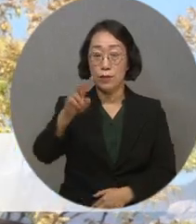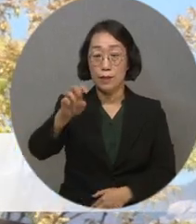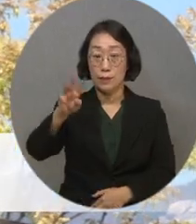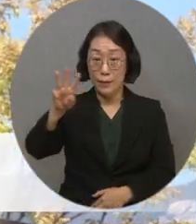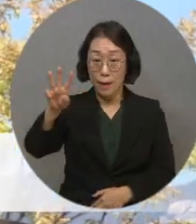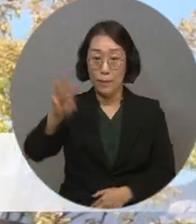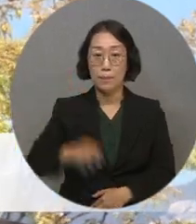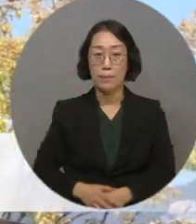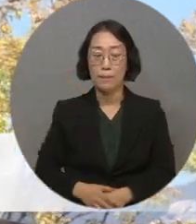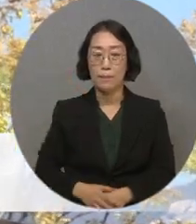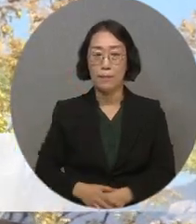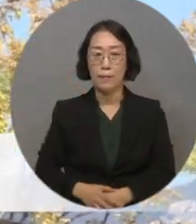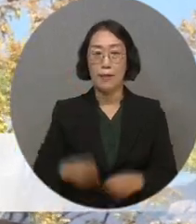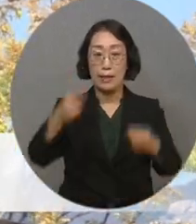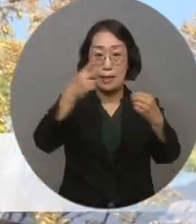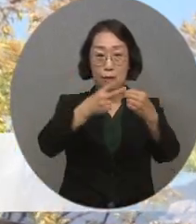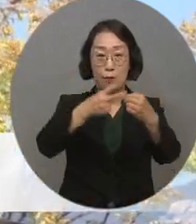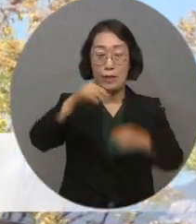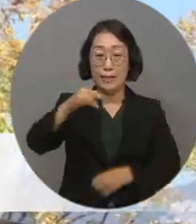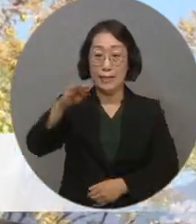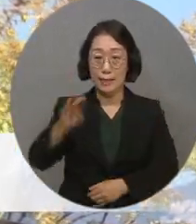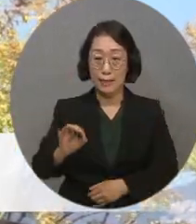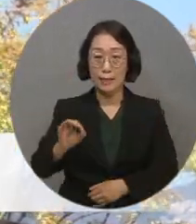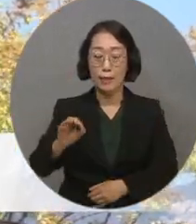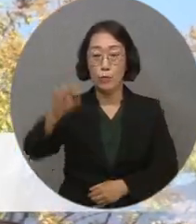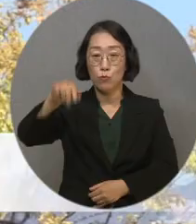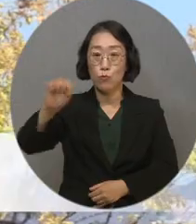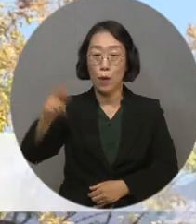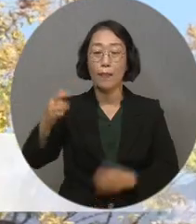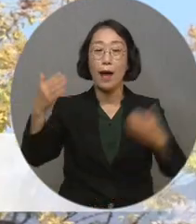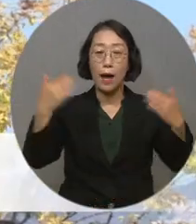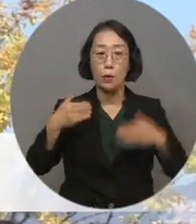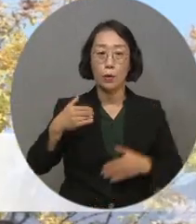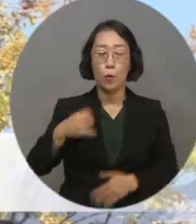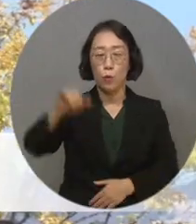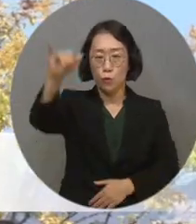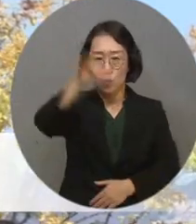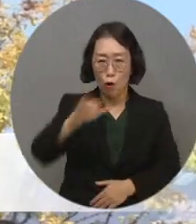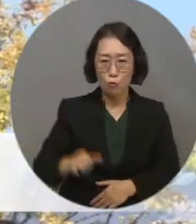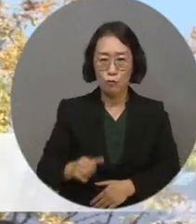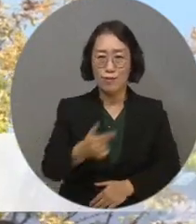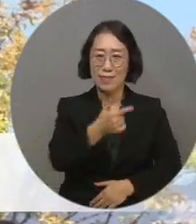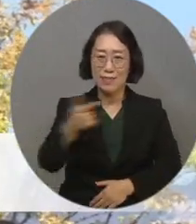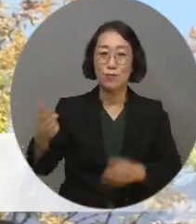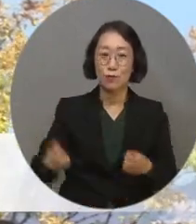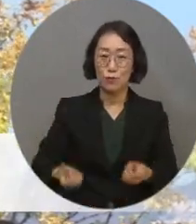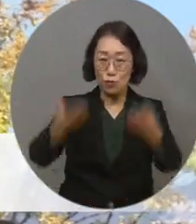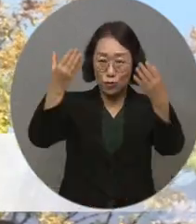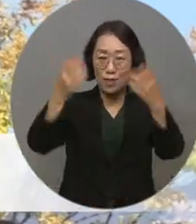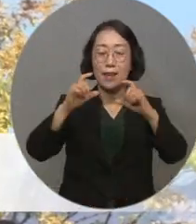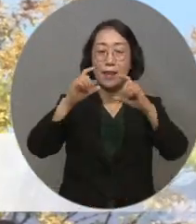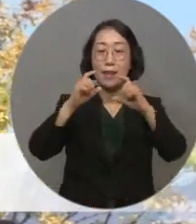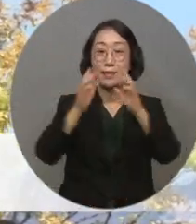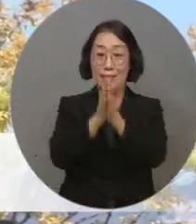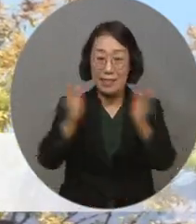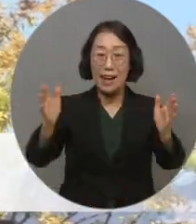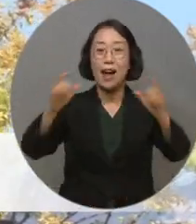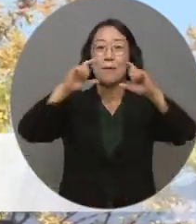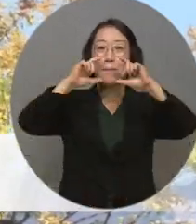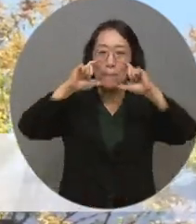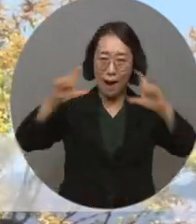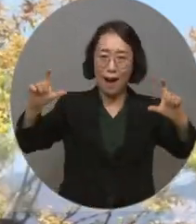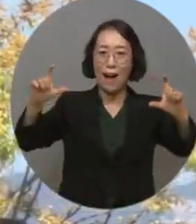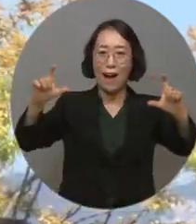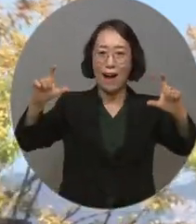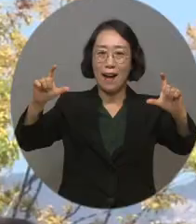2023년 제2회 신흥무관학교 전국무예 대축전 개회를 선언합니다.